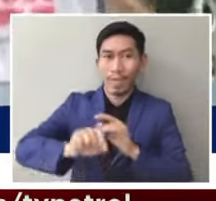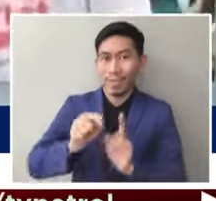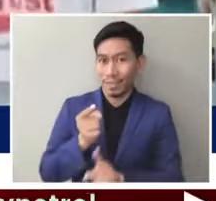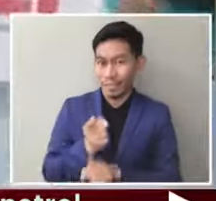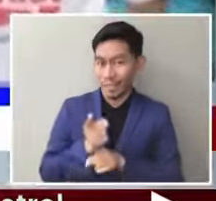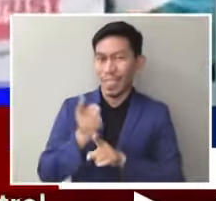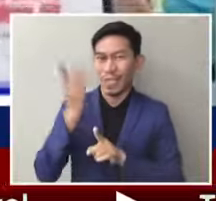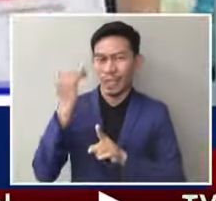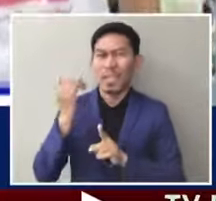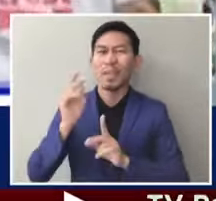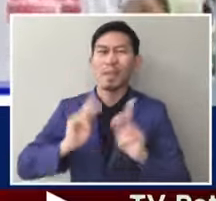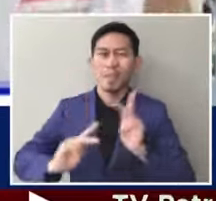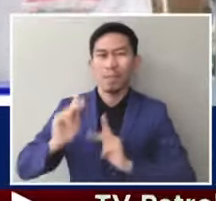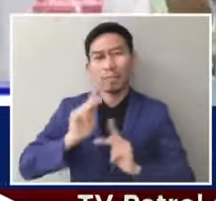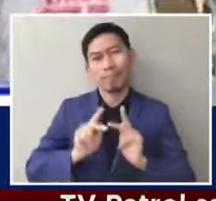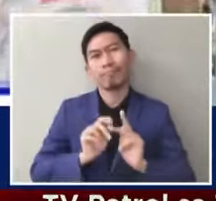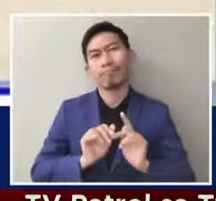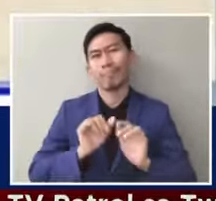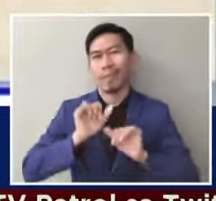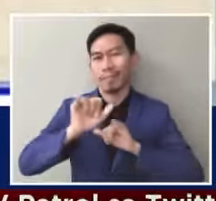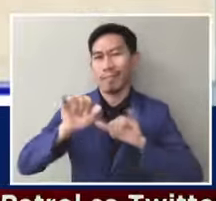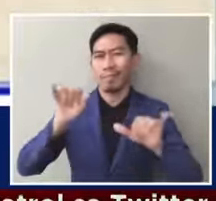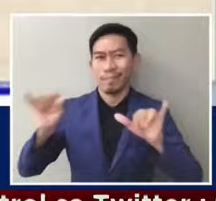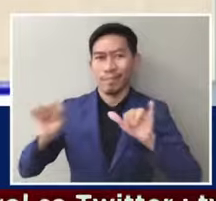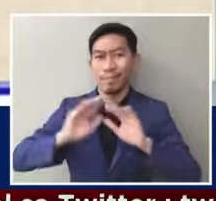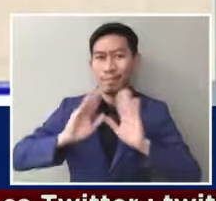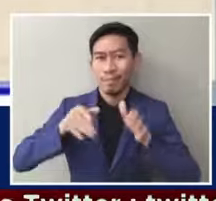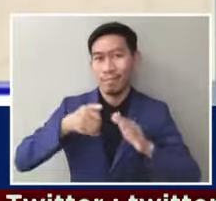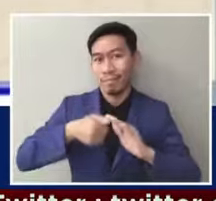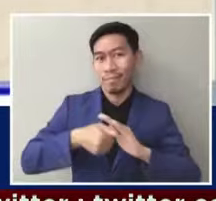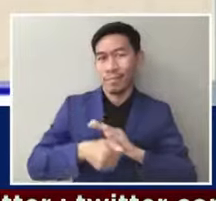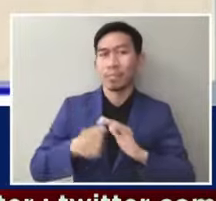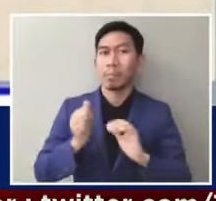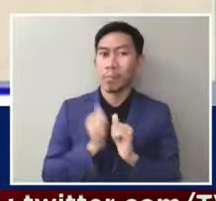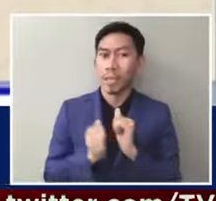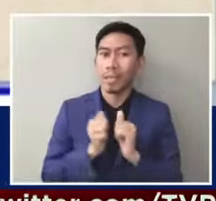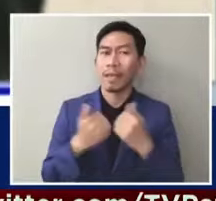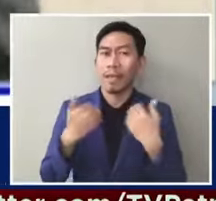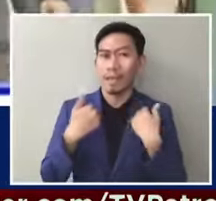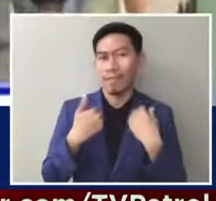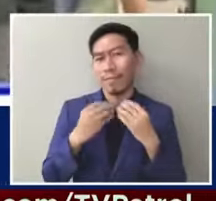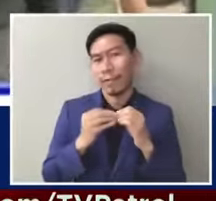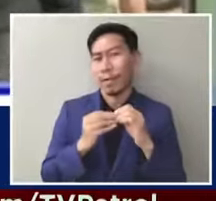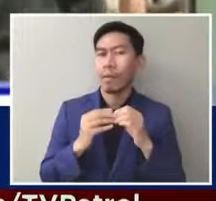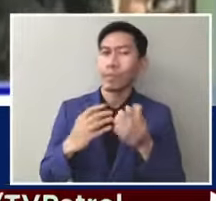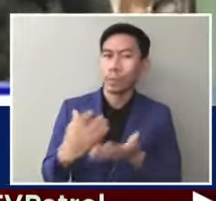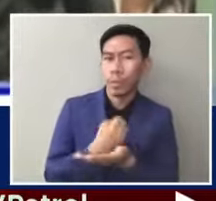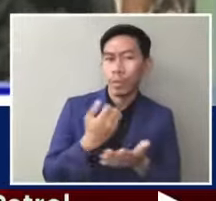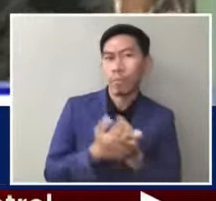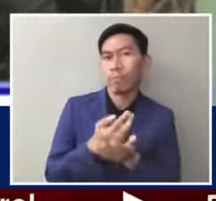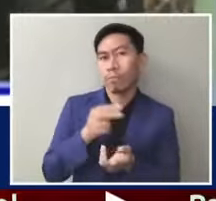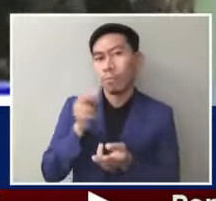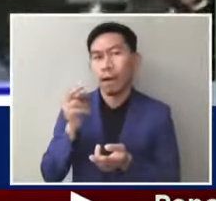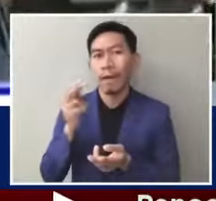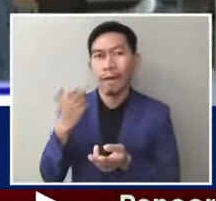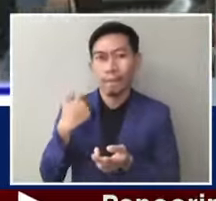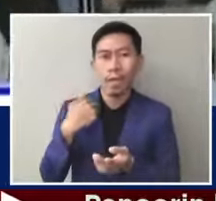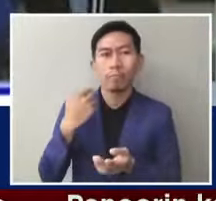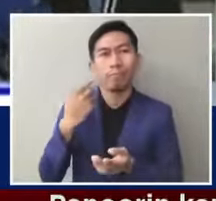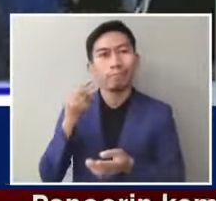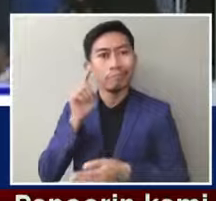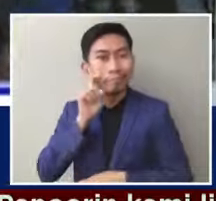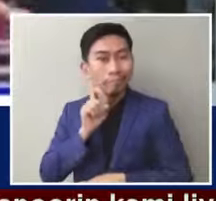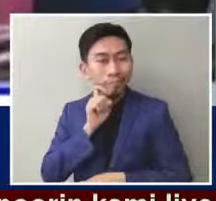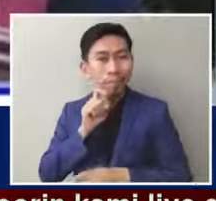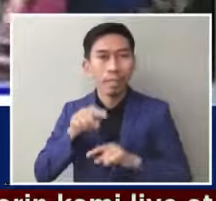were at home, so ibig sabihin mas maraming chances to have sex, no? It's surprising na the pandemic was not top